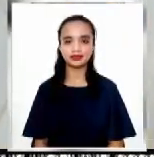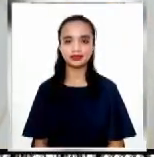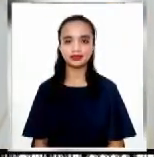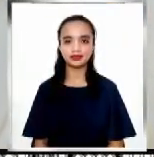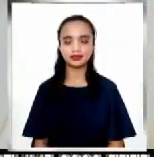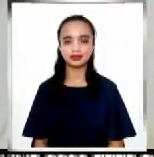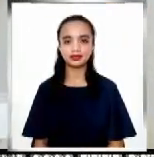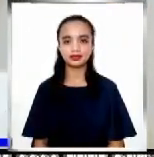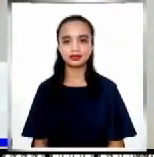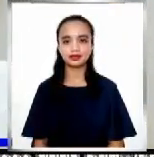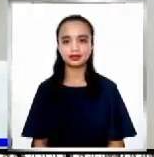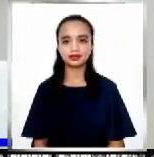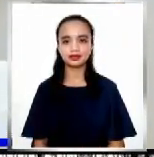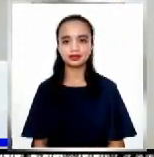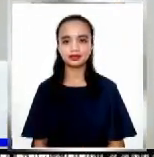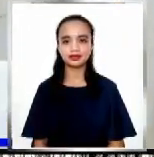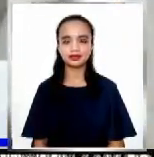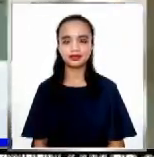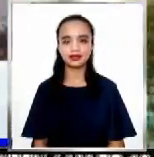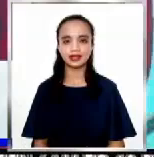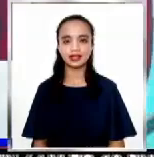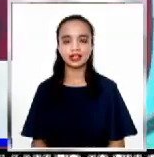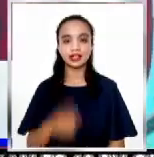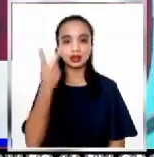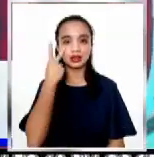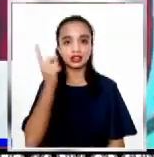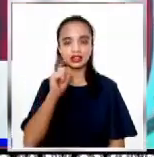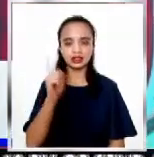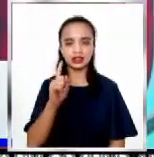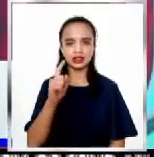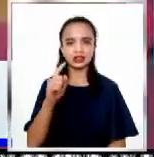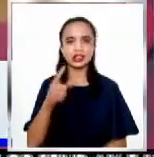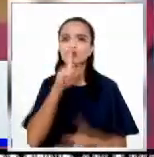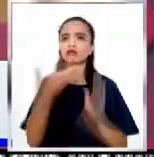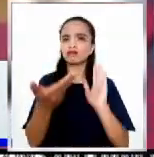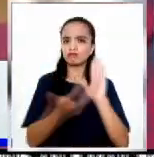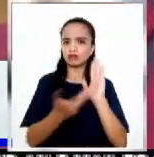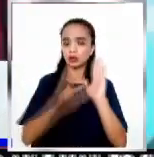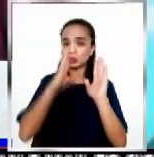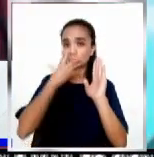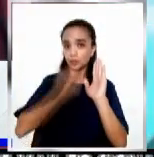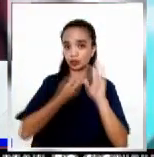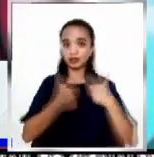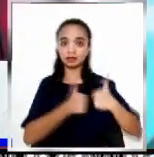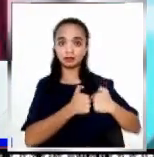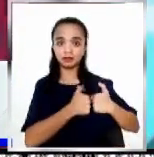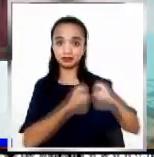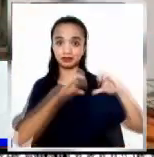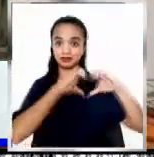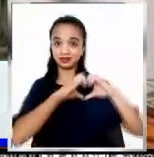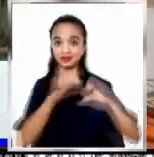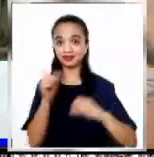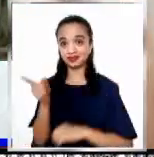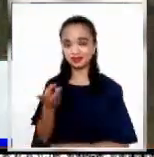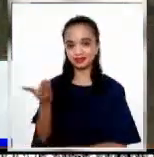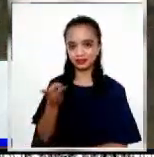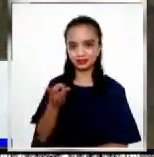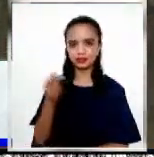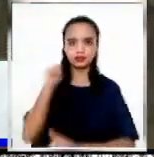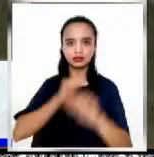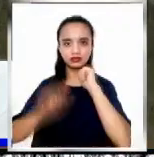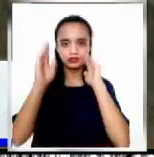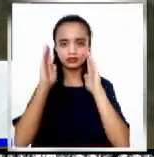It does take two to tango. Pinatunayan niya ng kapuso couple na sina Gabbi Garcia at Khalil Ramos mula sa